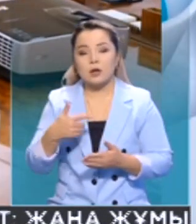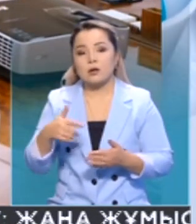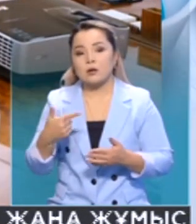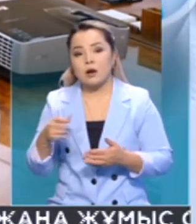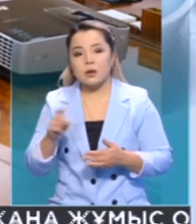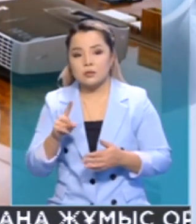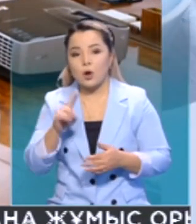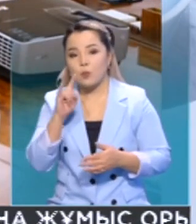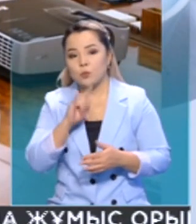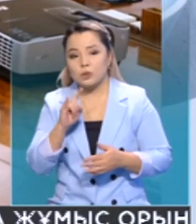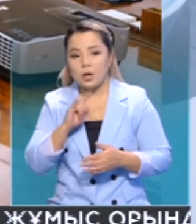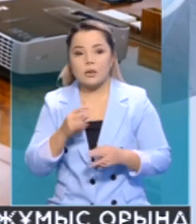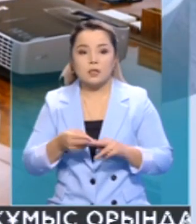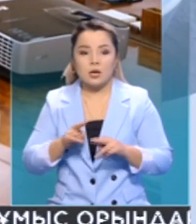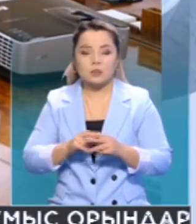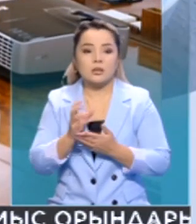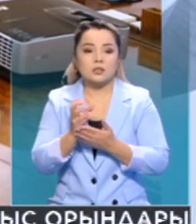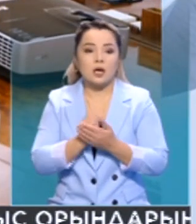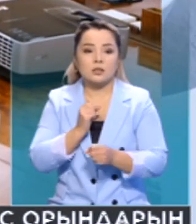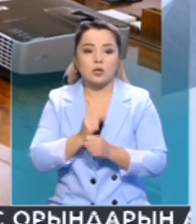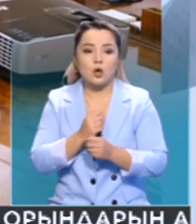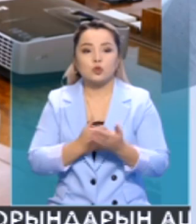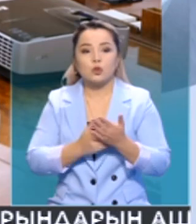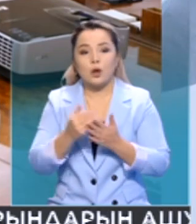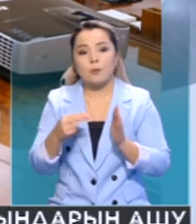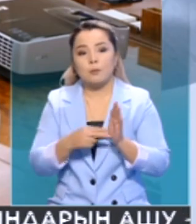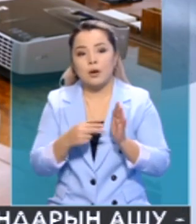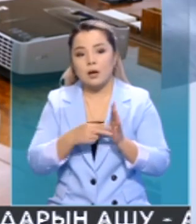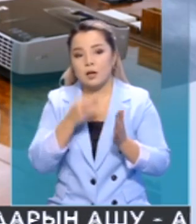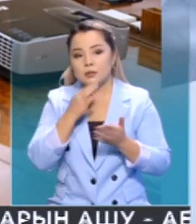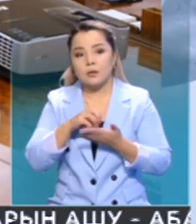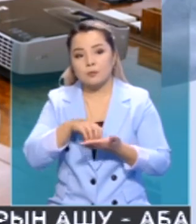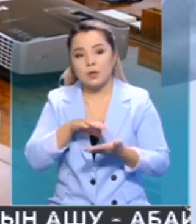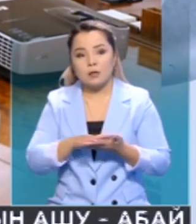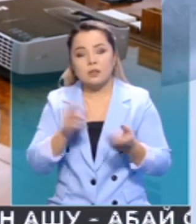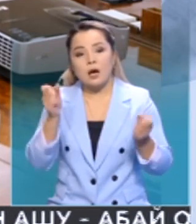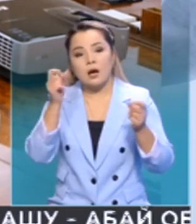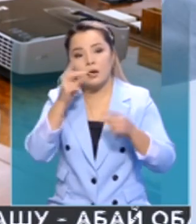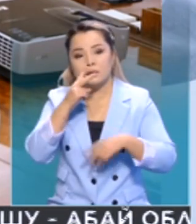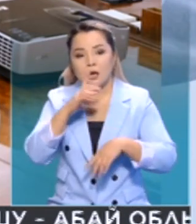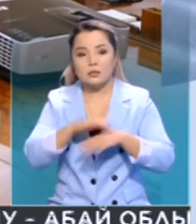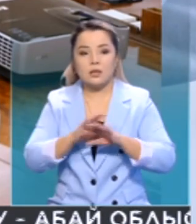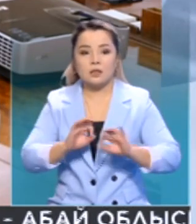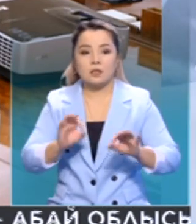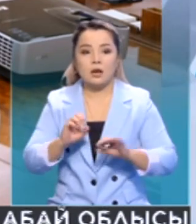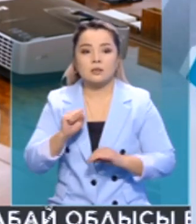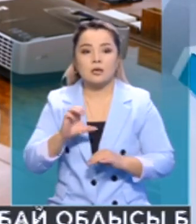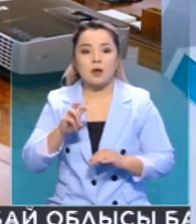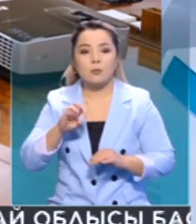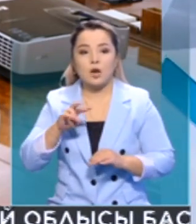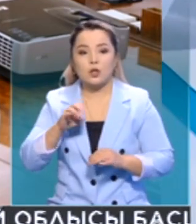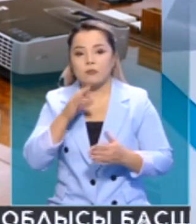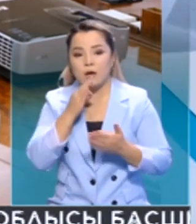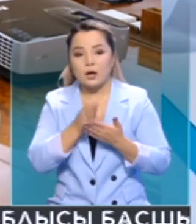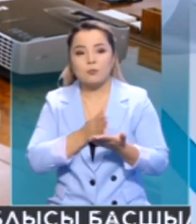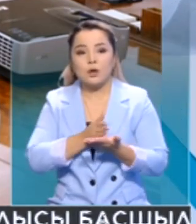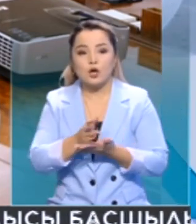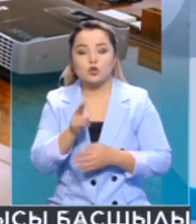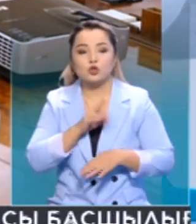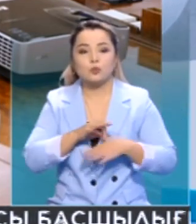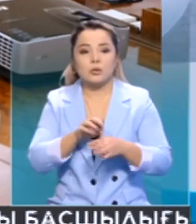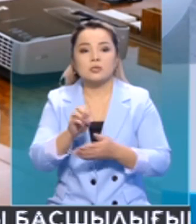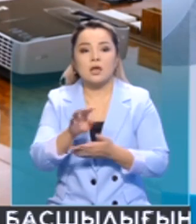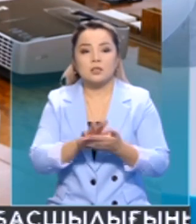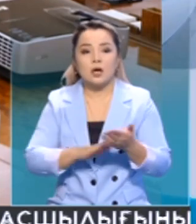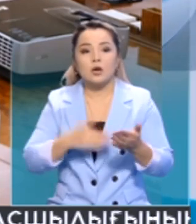мұнай газын сақтау паркінде жоғары баға белгілеу деректерінің анықталғанын айтты. Әлихан Смайылов осы бағыттар бойынша жұмысты